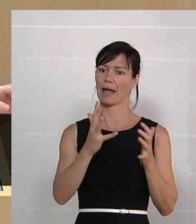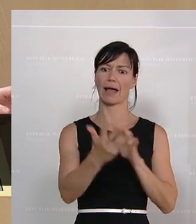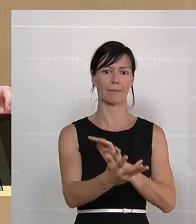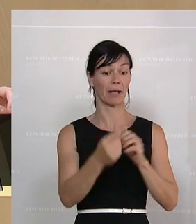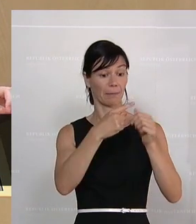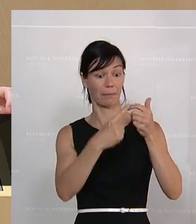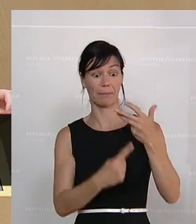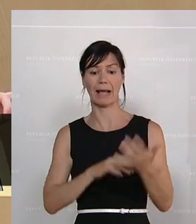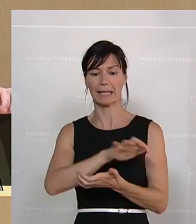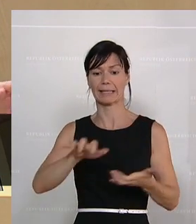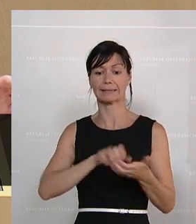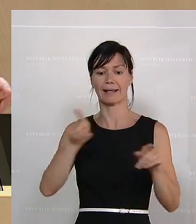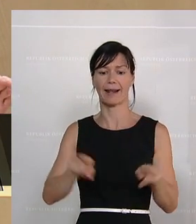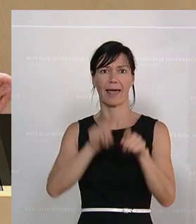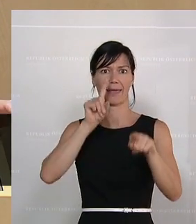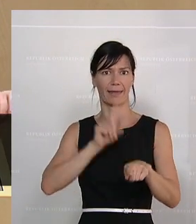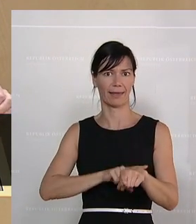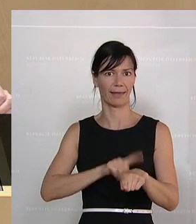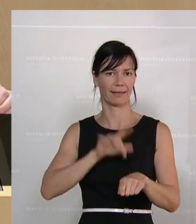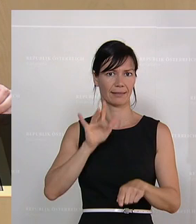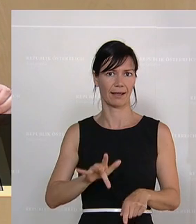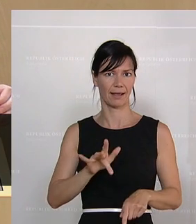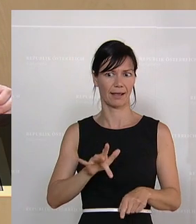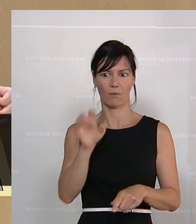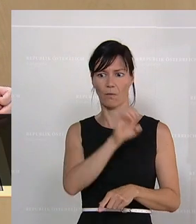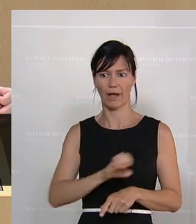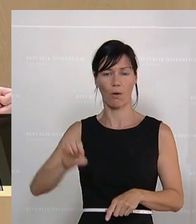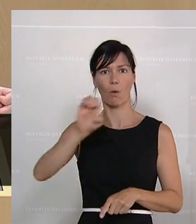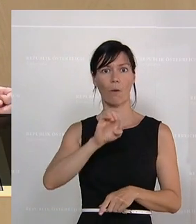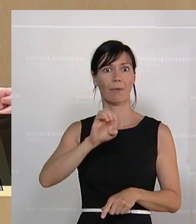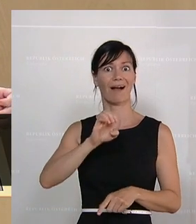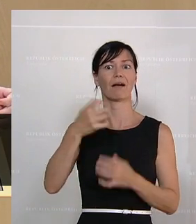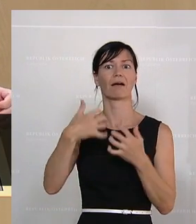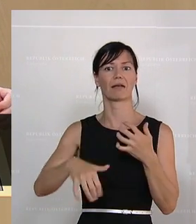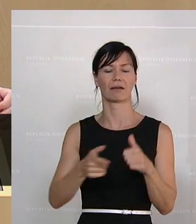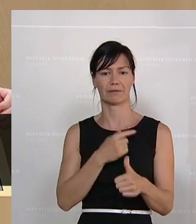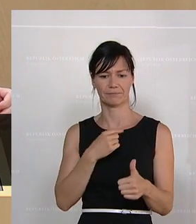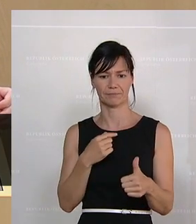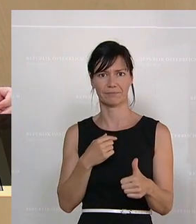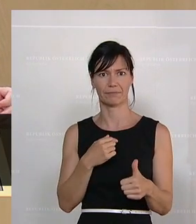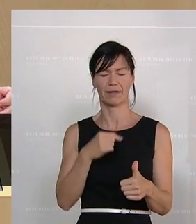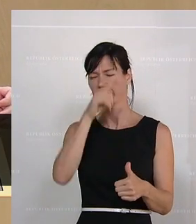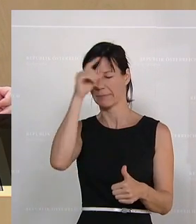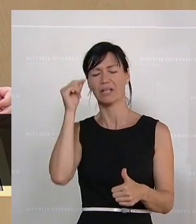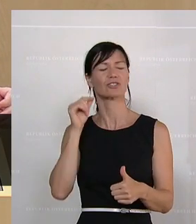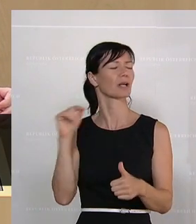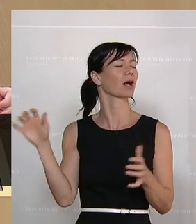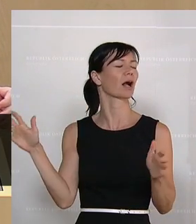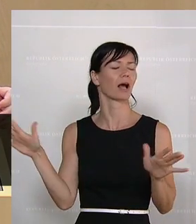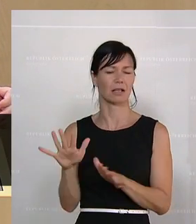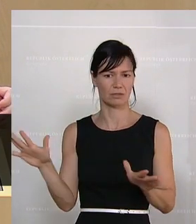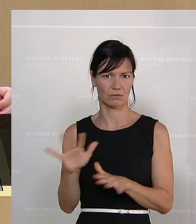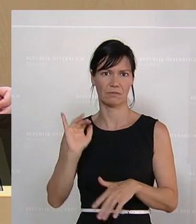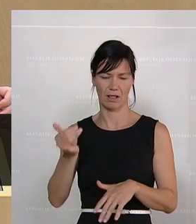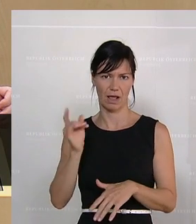gleichzeitig zu tun haben einen krieg mitten in europa der nicht nur eine humanitäre katastrophe darstellt sondern